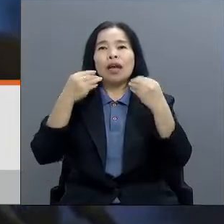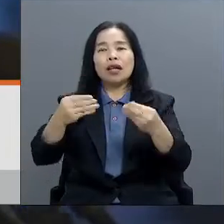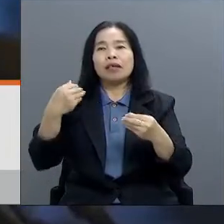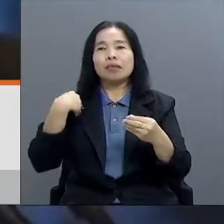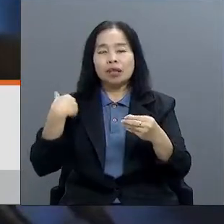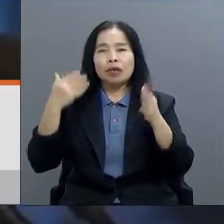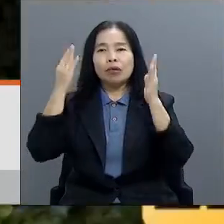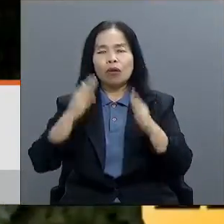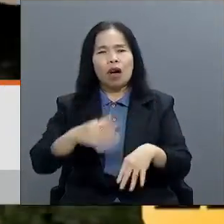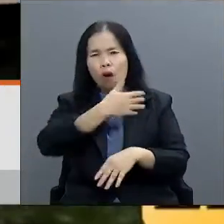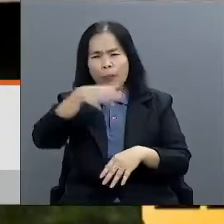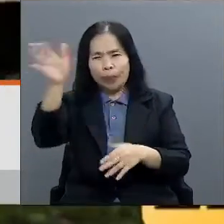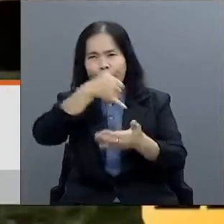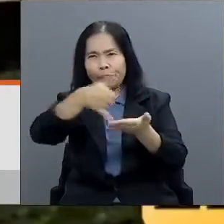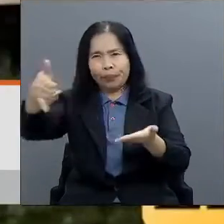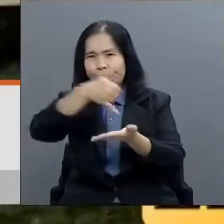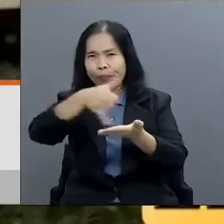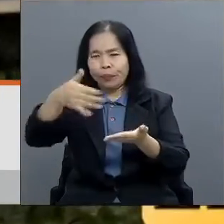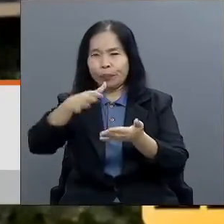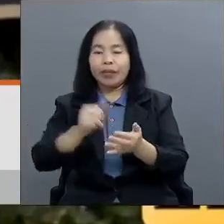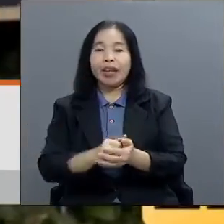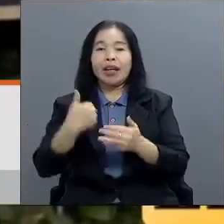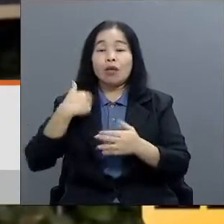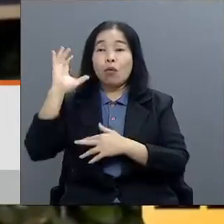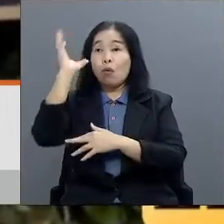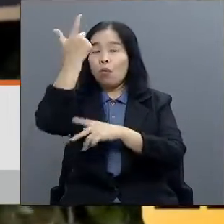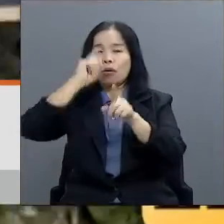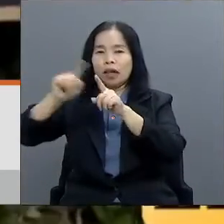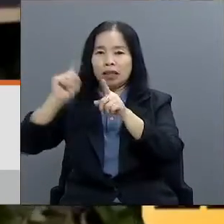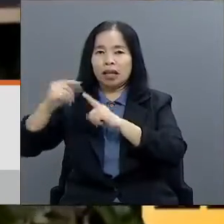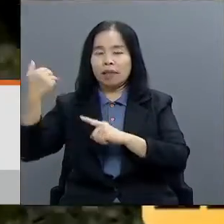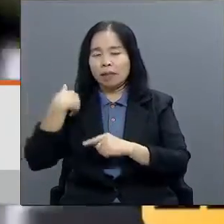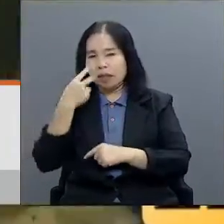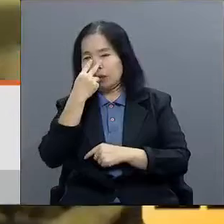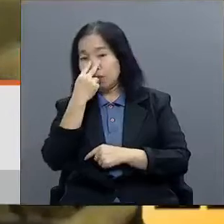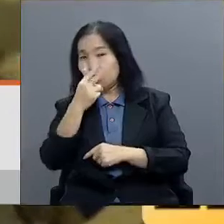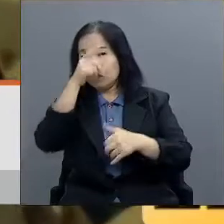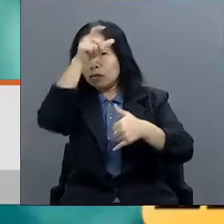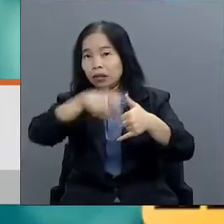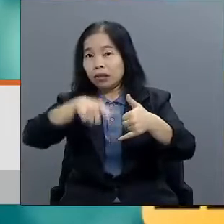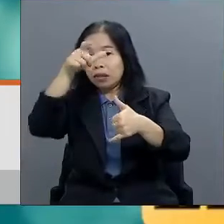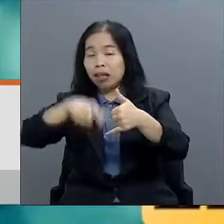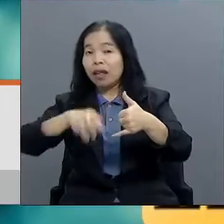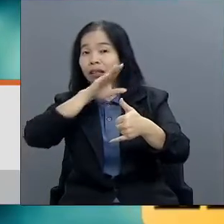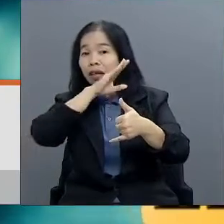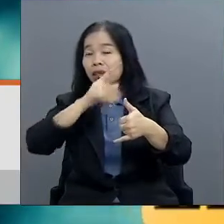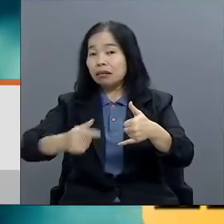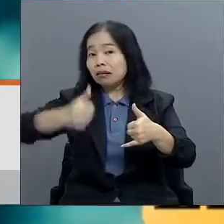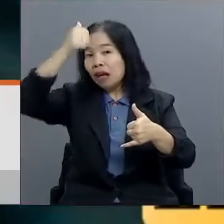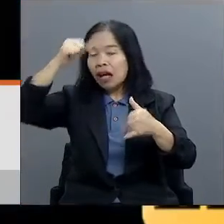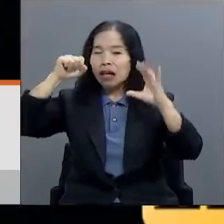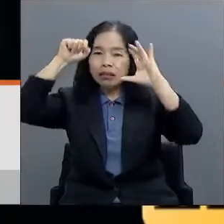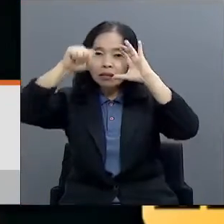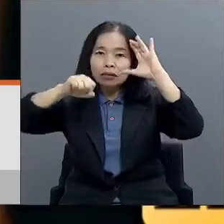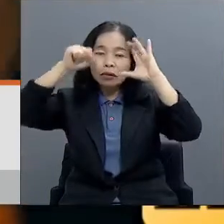ทีทั่วโลกจึงจับตาว่าถ้าหากวาคินฟีนิกซ์ตัวเต็งรางวัลออสการ์สาขานักแสดงนำชาย